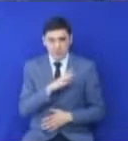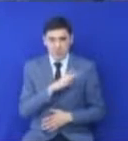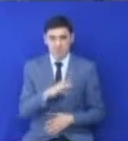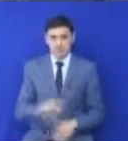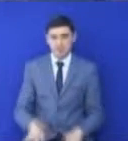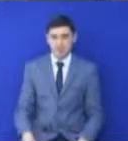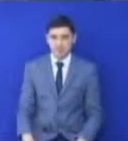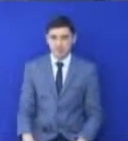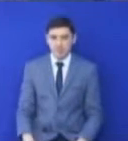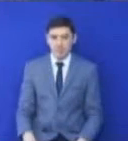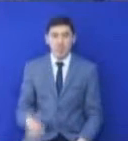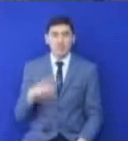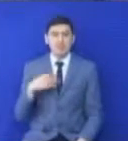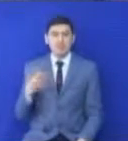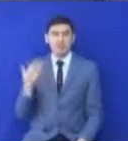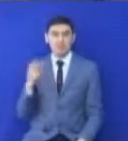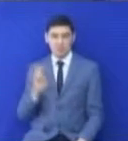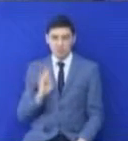ол.